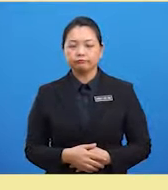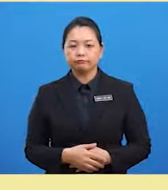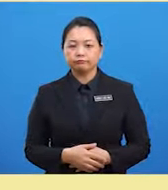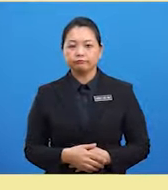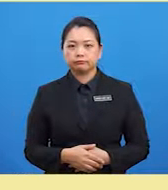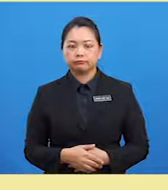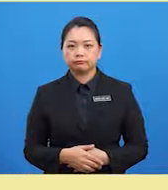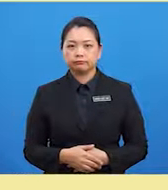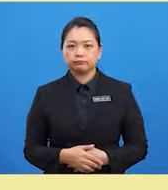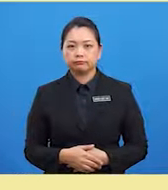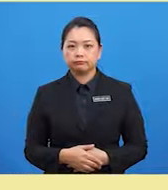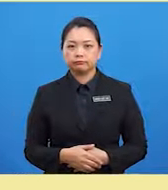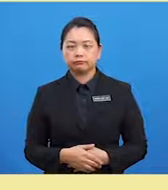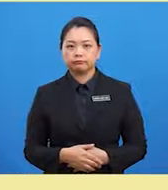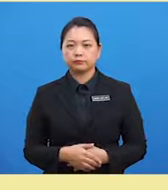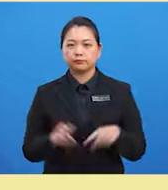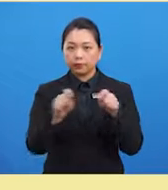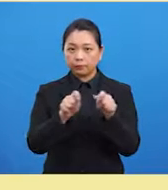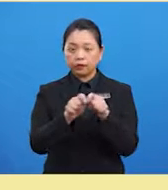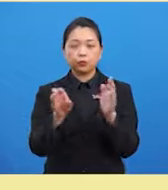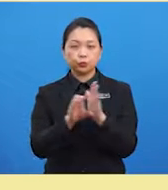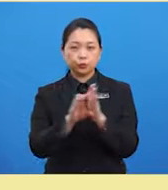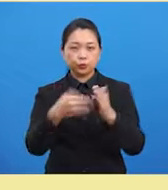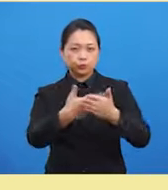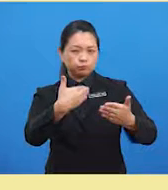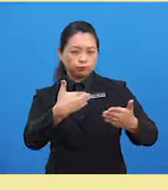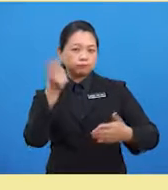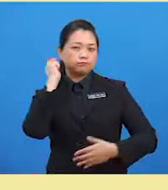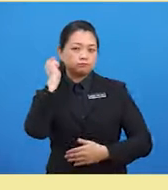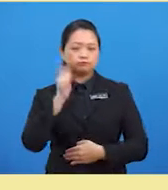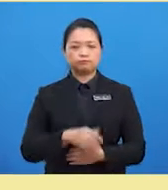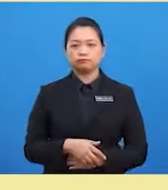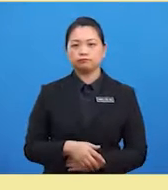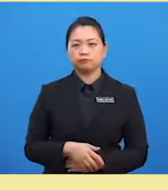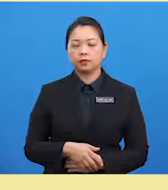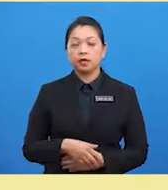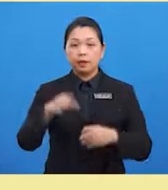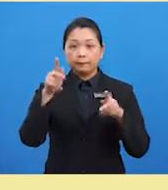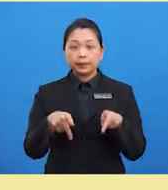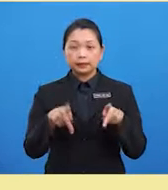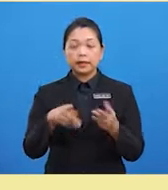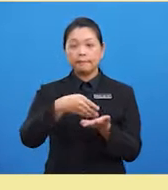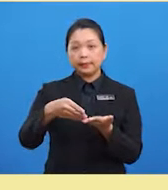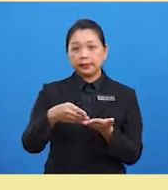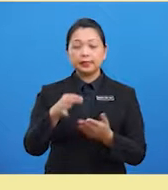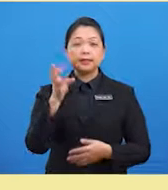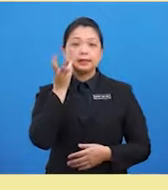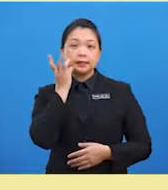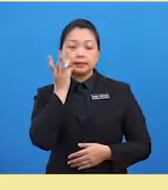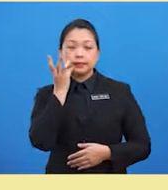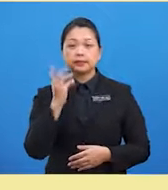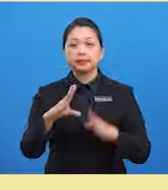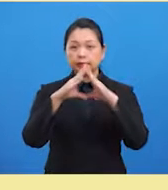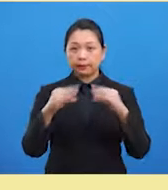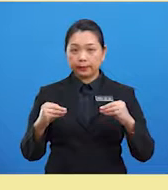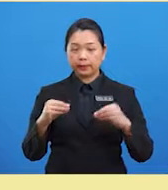Seperti contoh sebelum ini, pelajar yang membeli nasi lemak dan nasi lemak